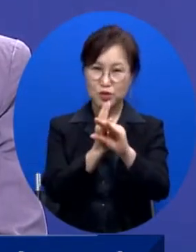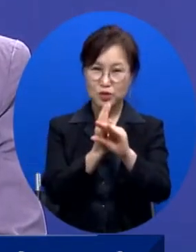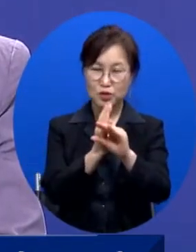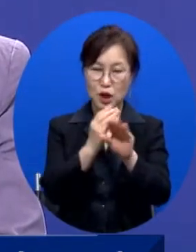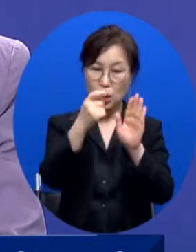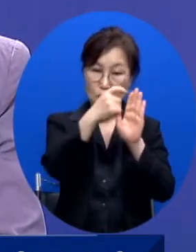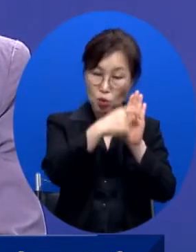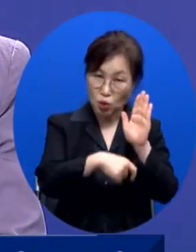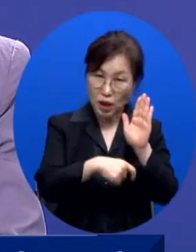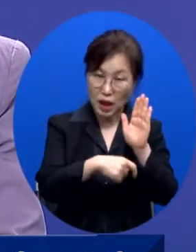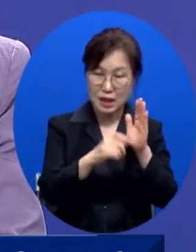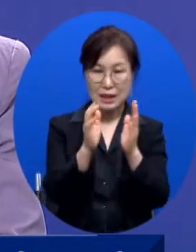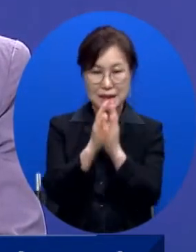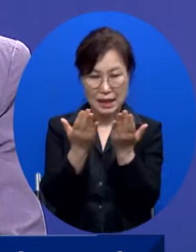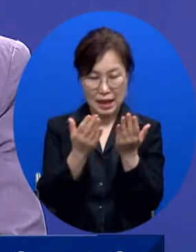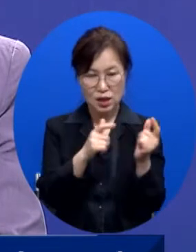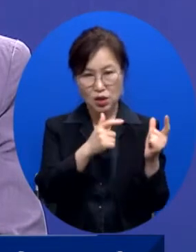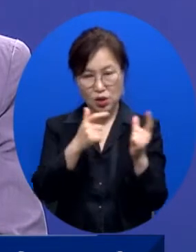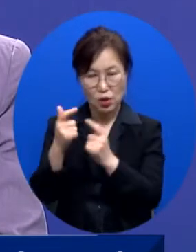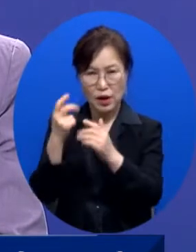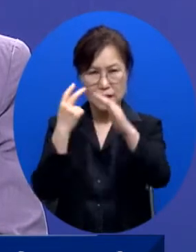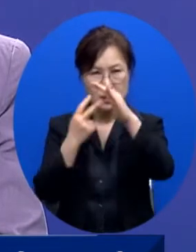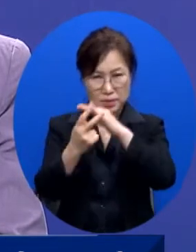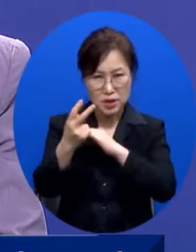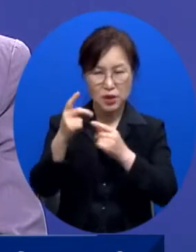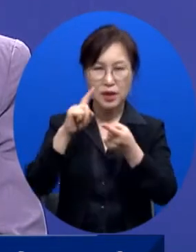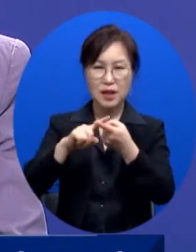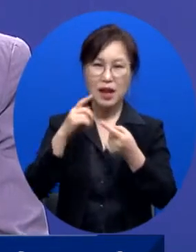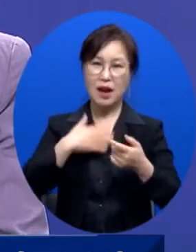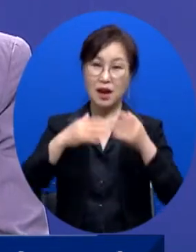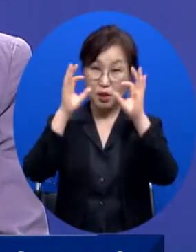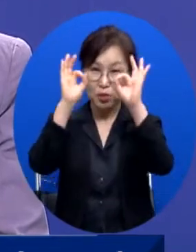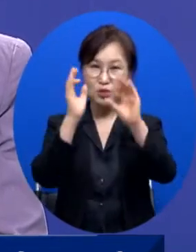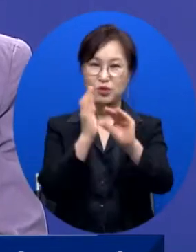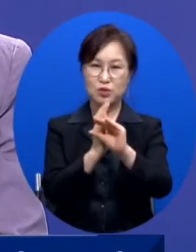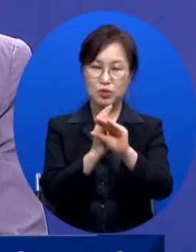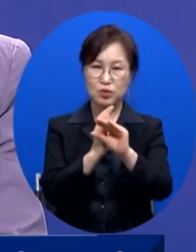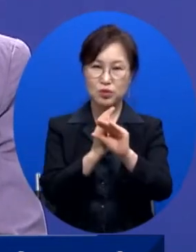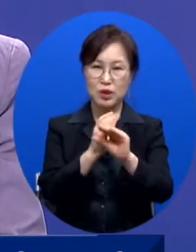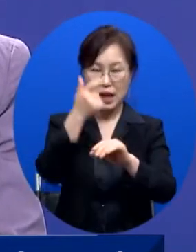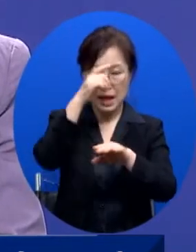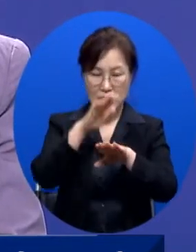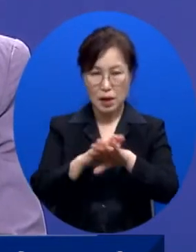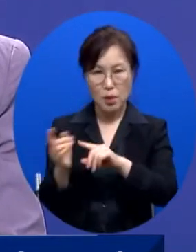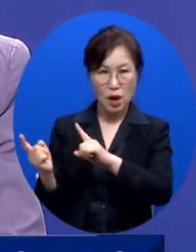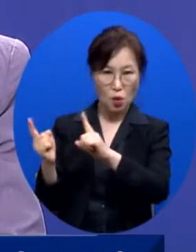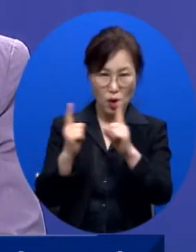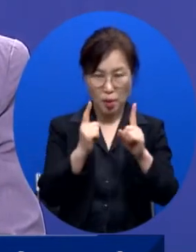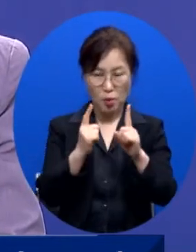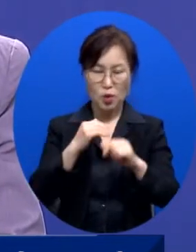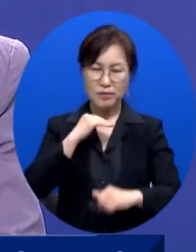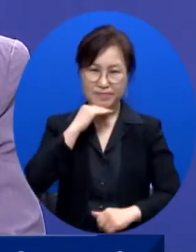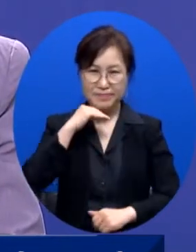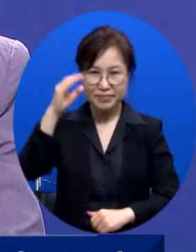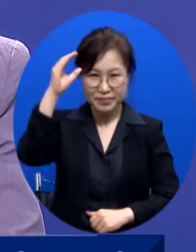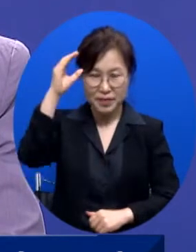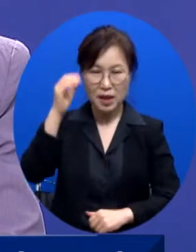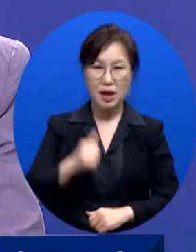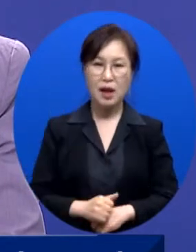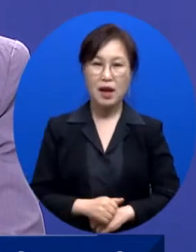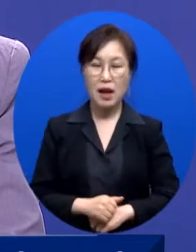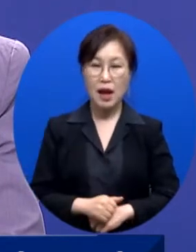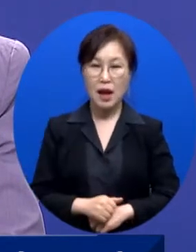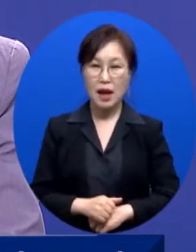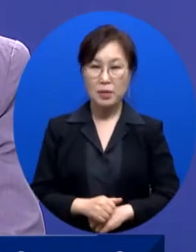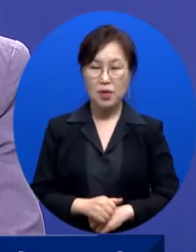교단의 공과 교재 현황과 비전이 어떤지 살펴보고 있는데요. 예배 회복의 순간을 기다리며 넥스트 노멀 시대를